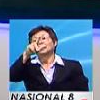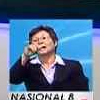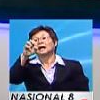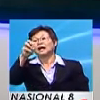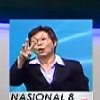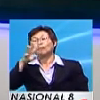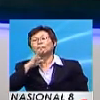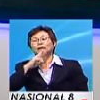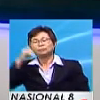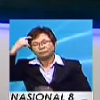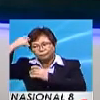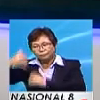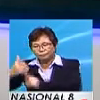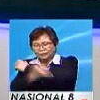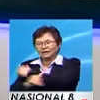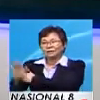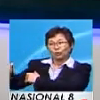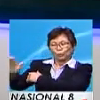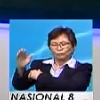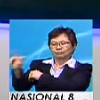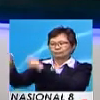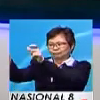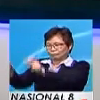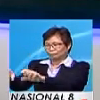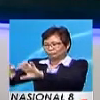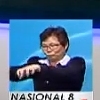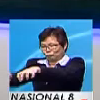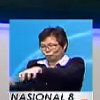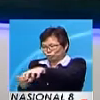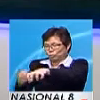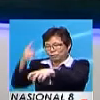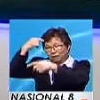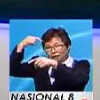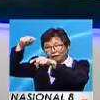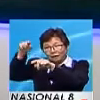akan diputuskan negara berkenaan dalam masa lebih seminggu